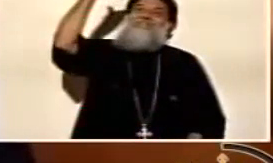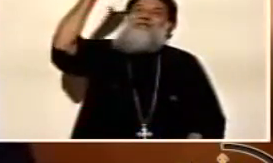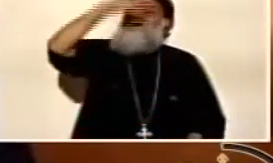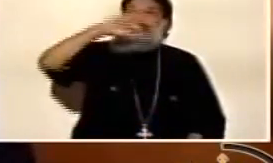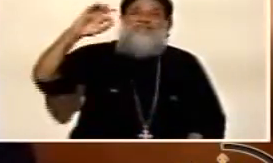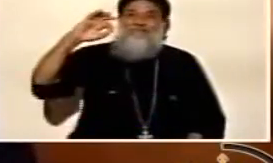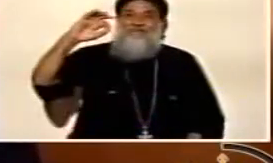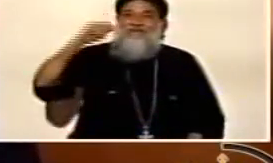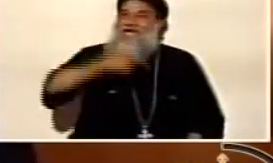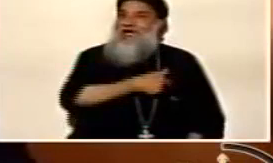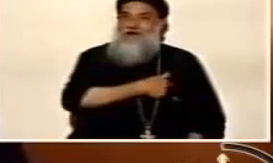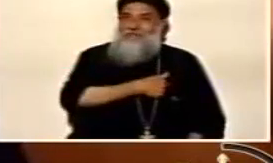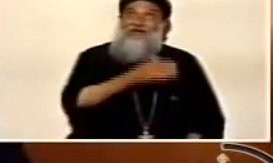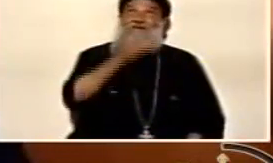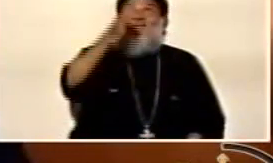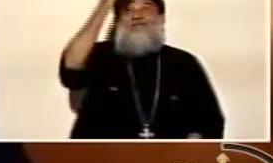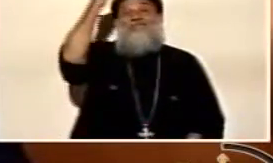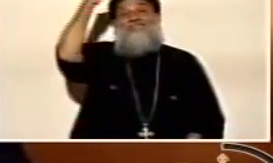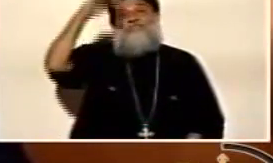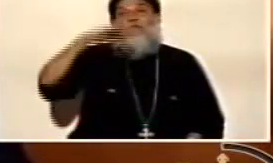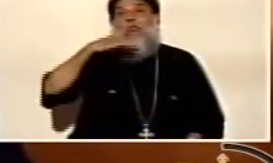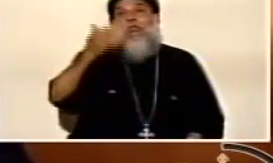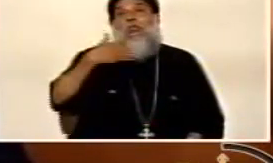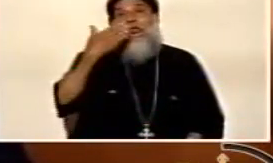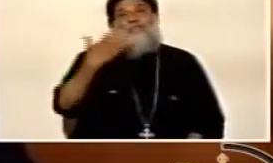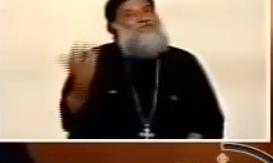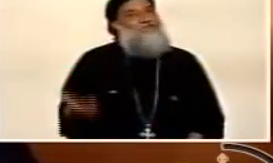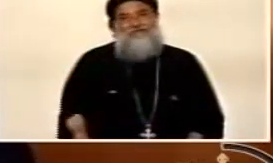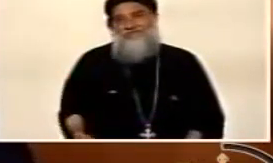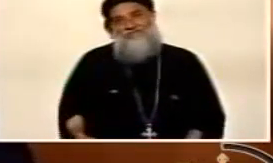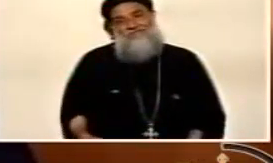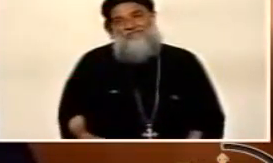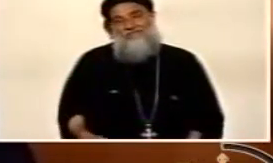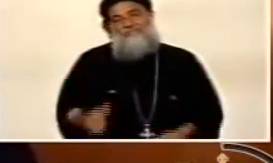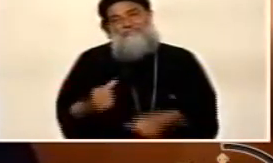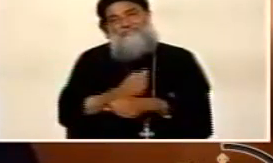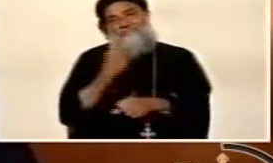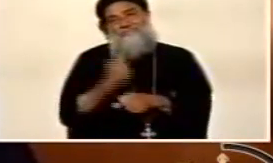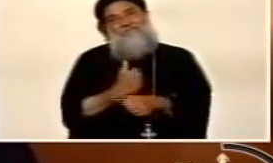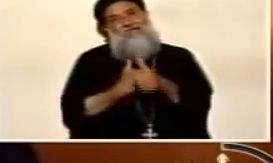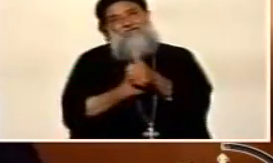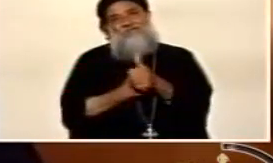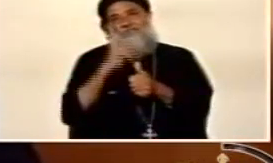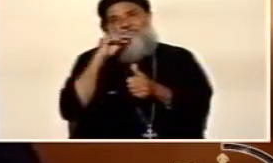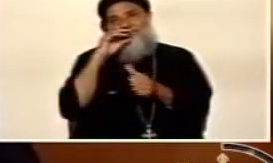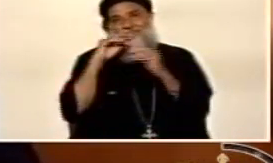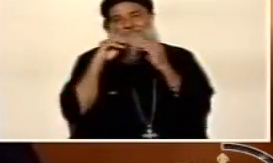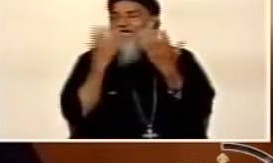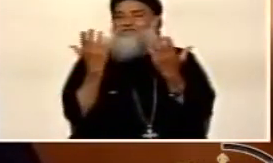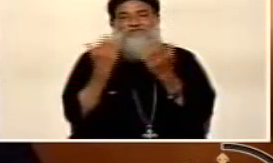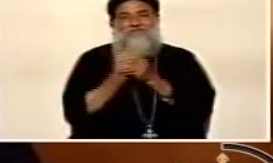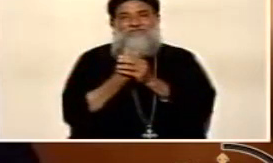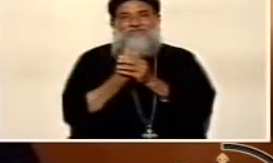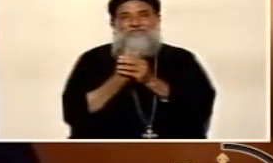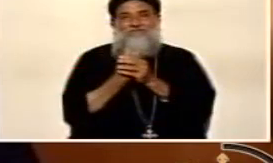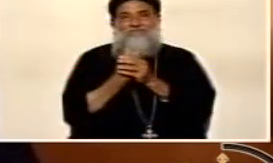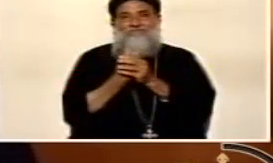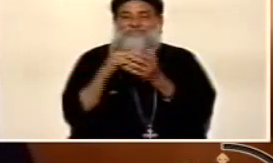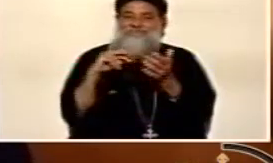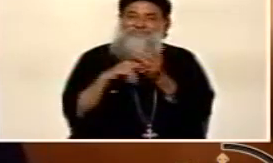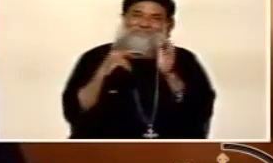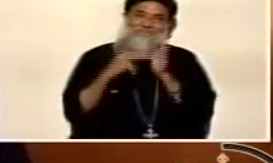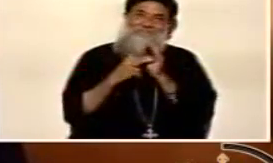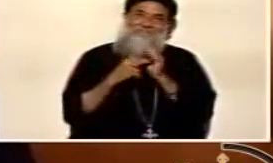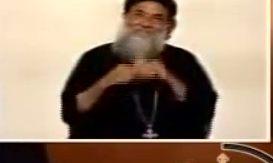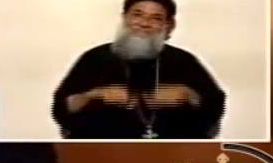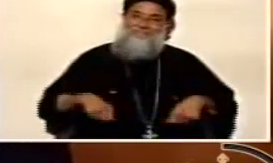فعلة مش متكلمين، فعلة يعني قادر على فعل الشيء في